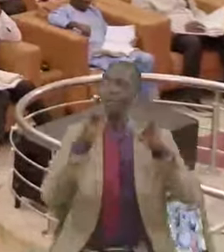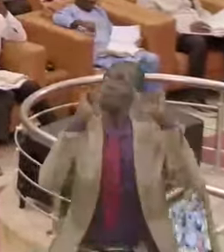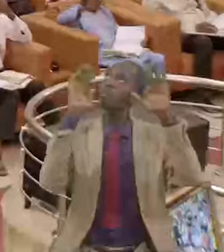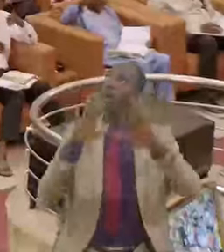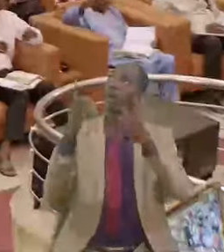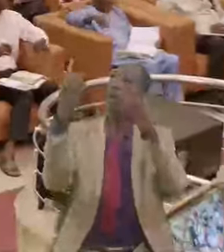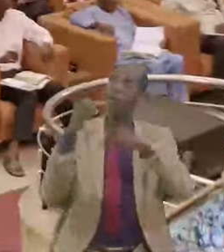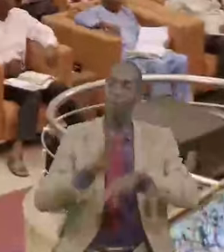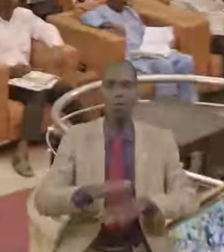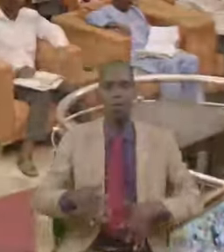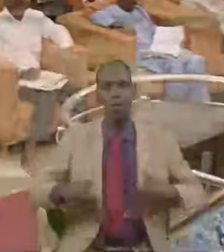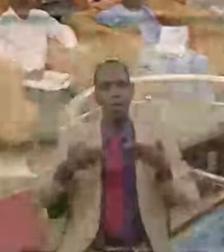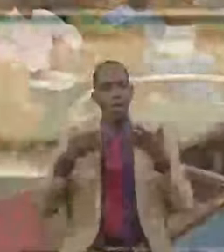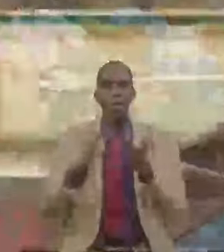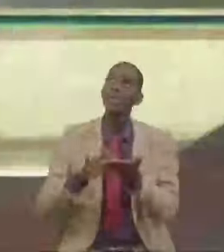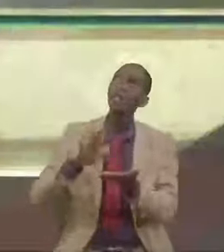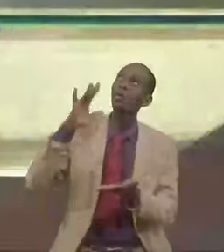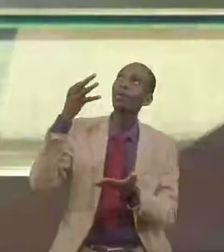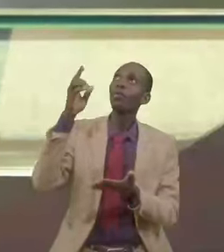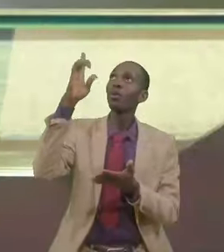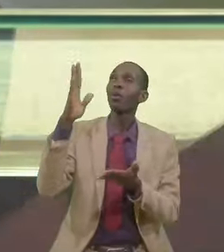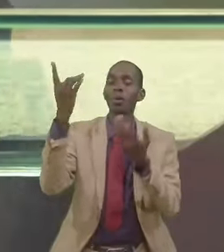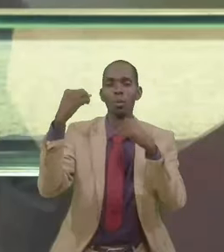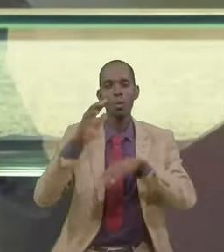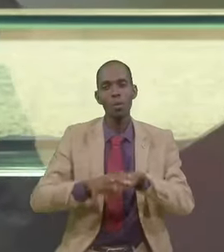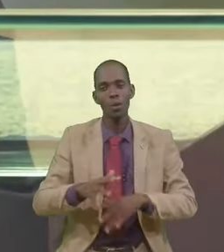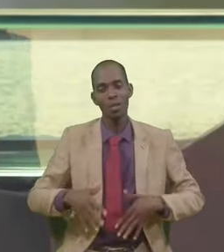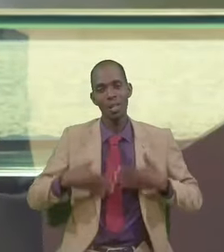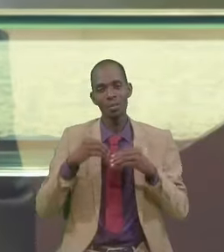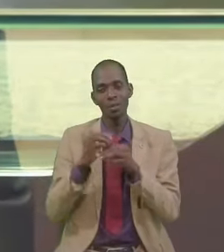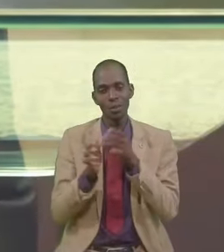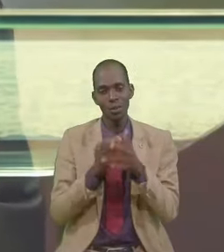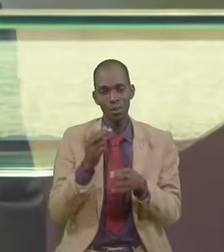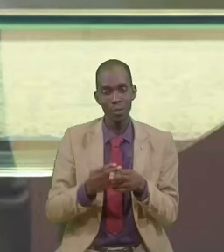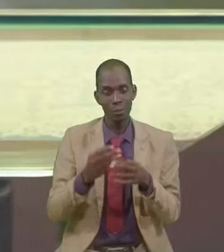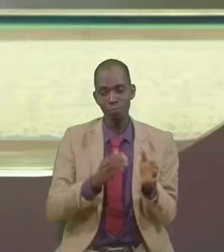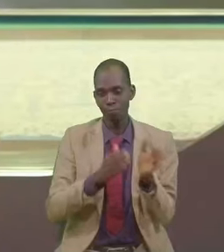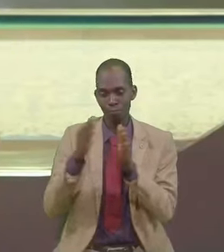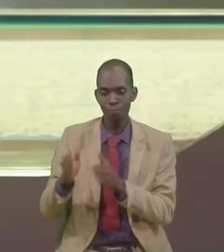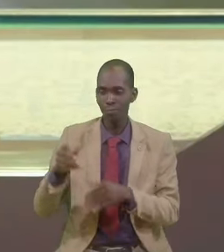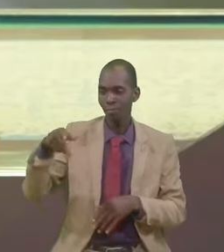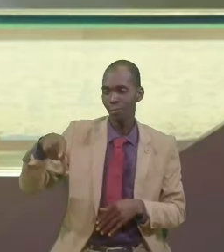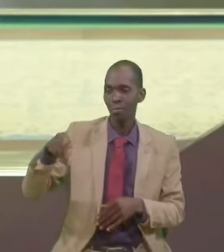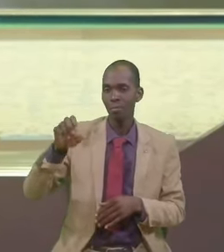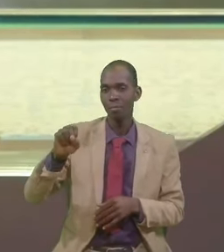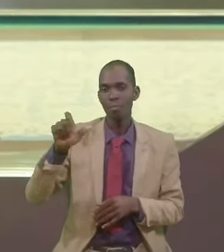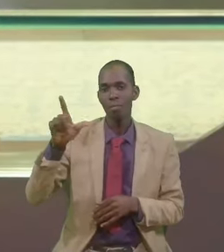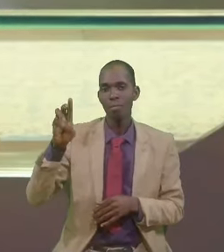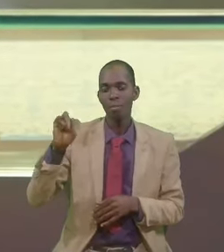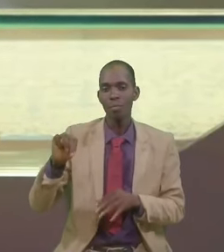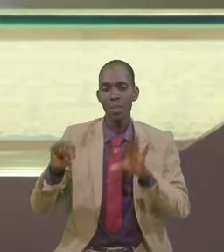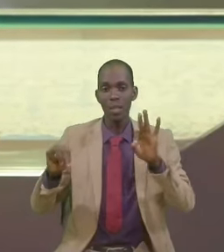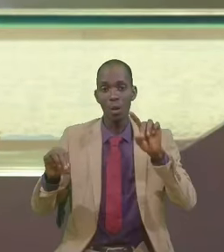qu'il en advienne. Que la bénédiction de Dieu vienne sur votre vie. Que la gloire vienne sur vous. Psaume